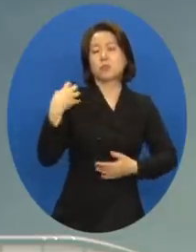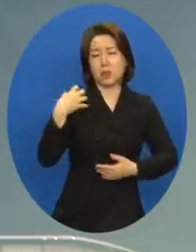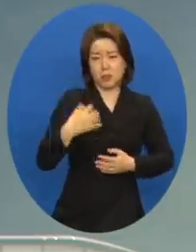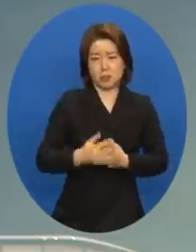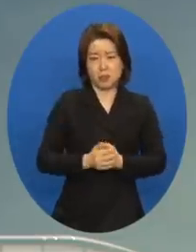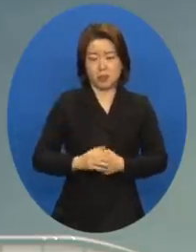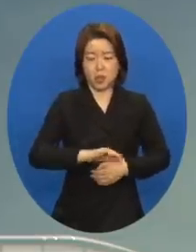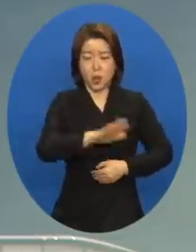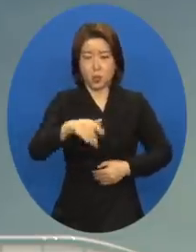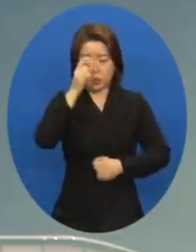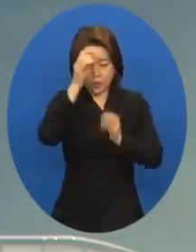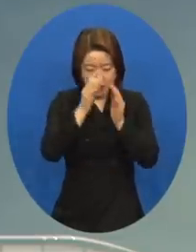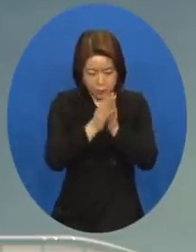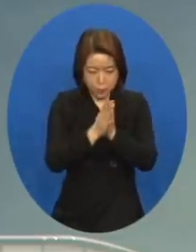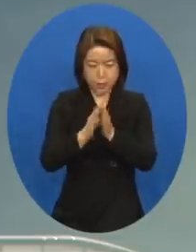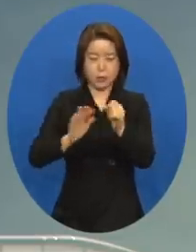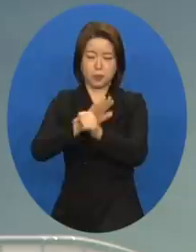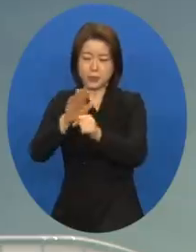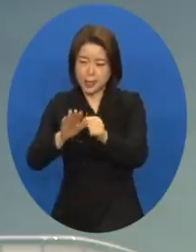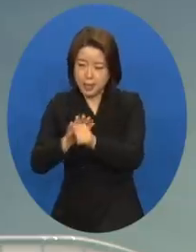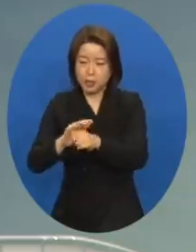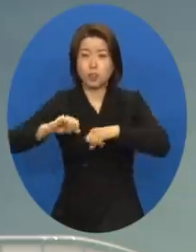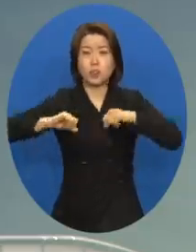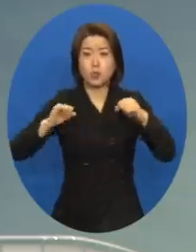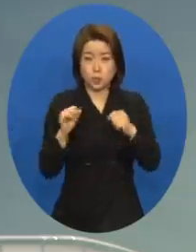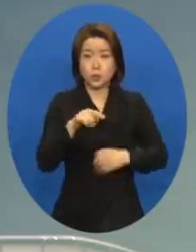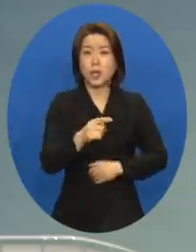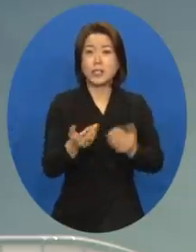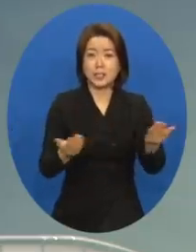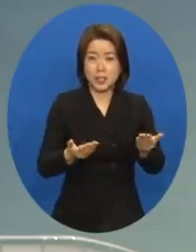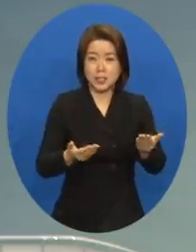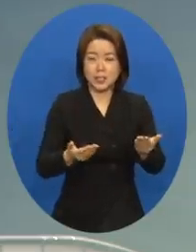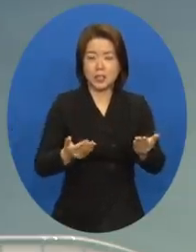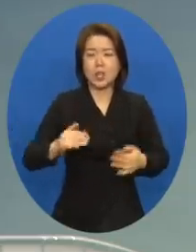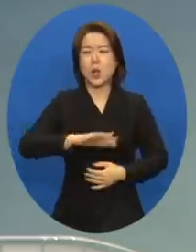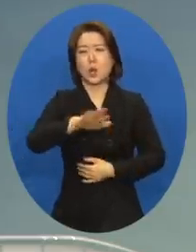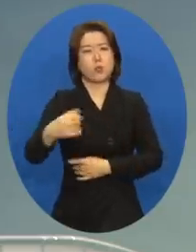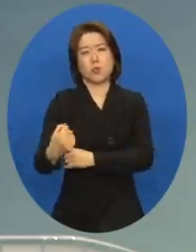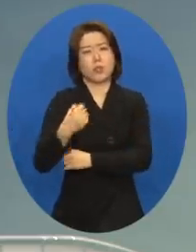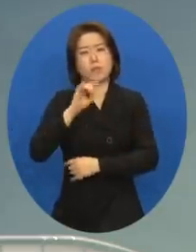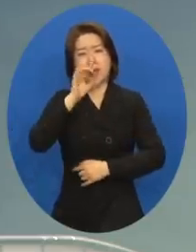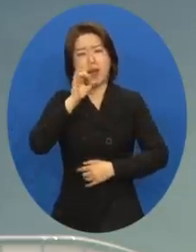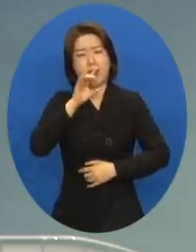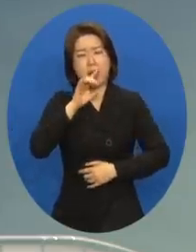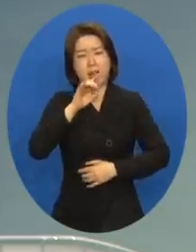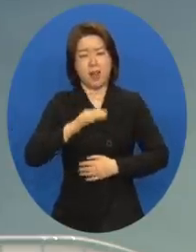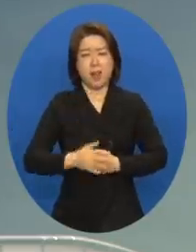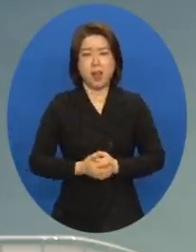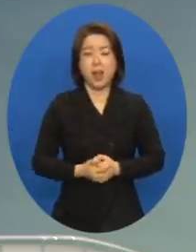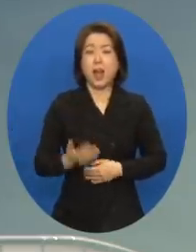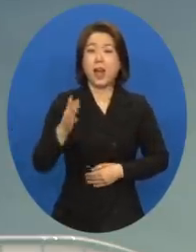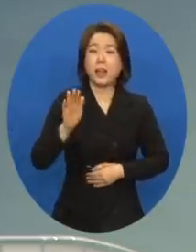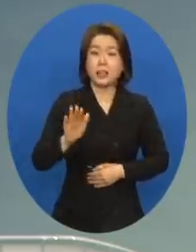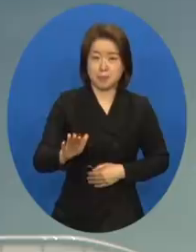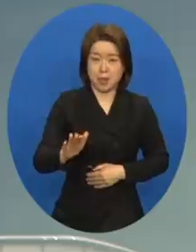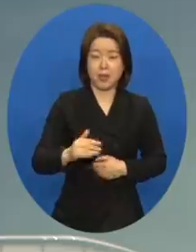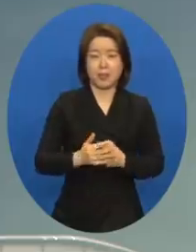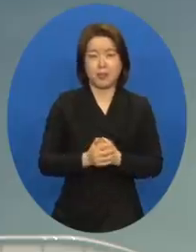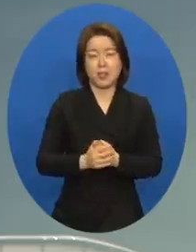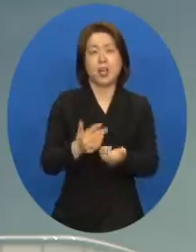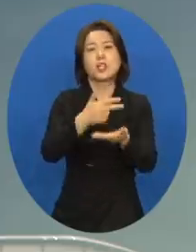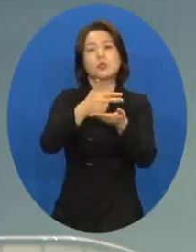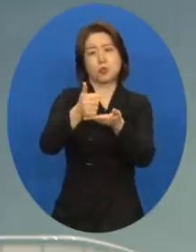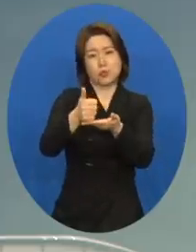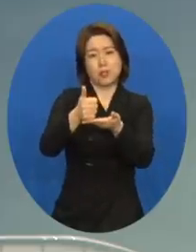사랑하고 순종하는 것, 우리 힘으로는 안 되는 일입니다. 그러나